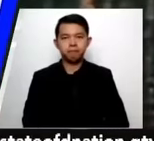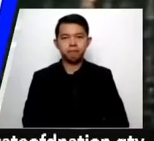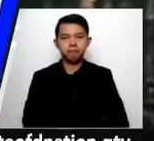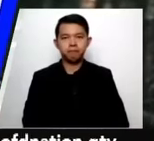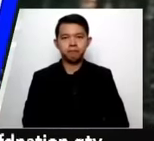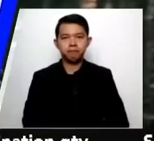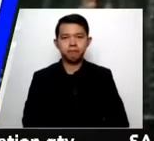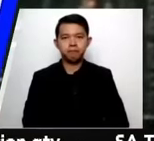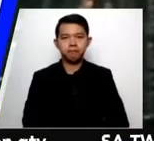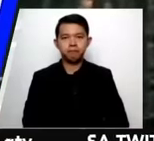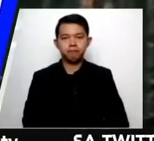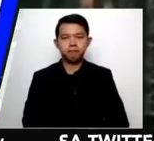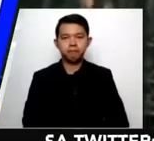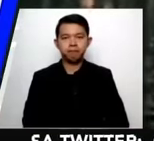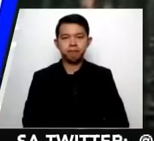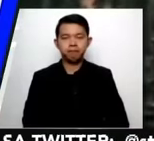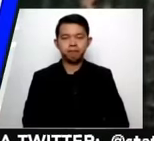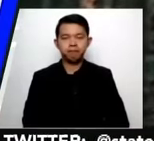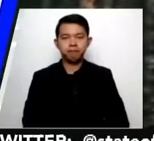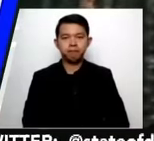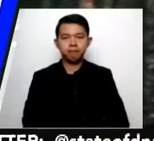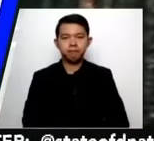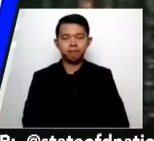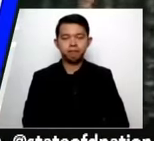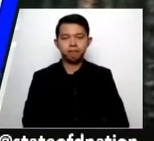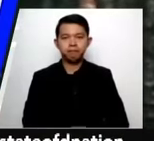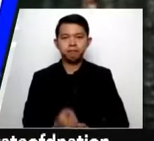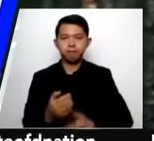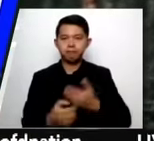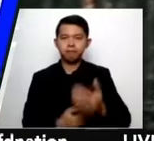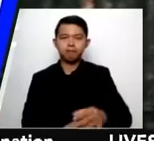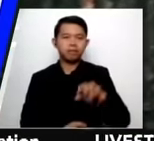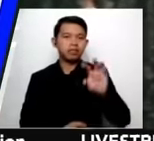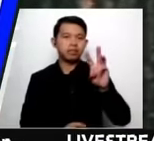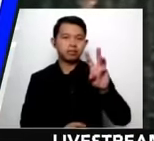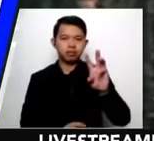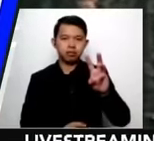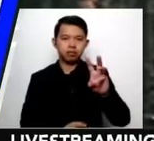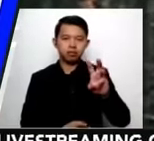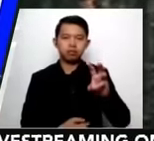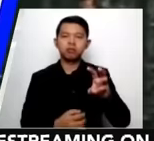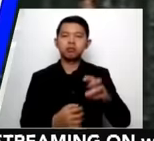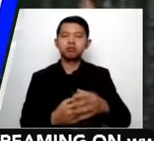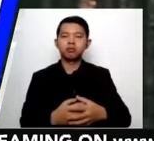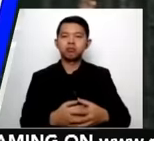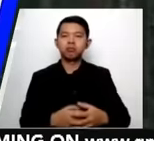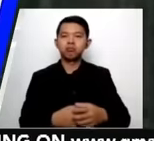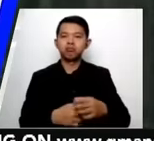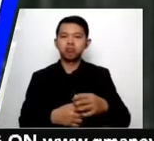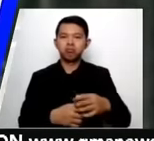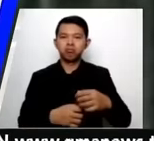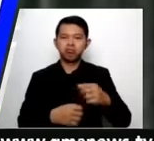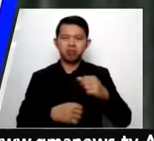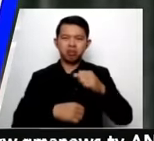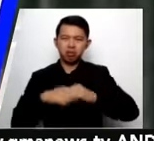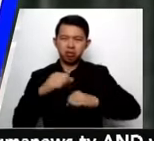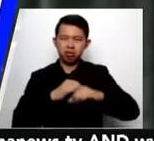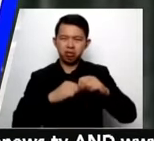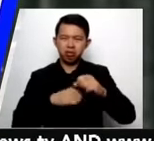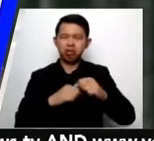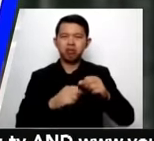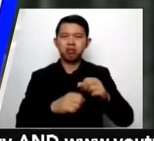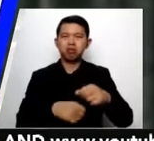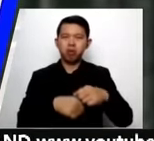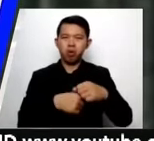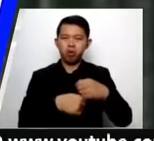Presumed dead o idineklara ng patay ang anim na construction worker na kasamang nalaglag nang bumagsak ang isang tulay sa Baltimore, Maryland